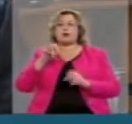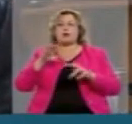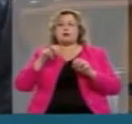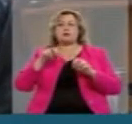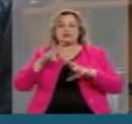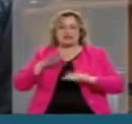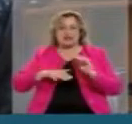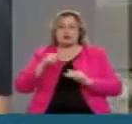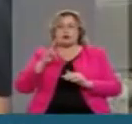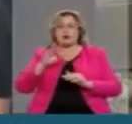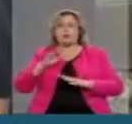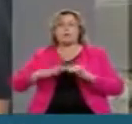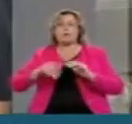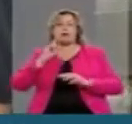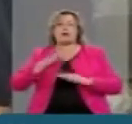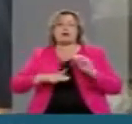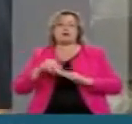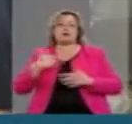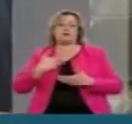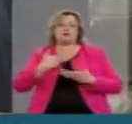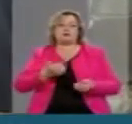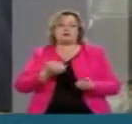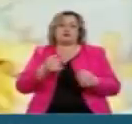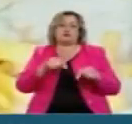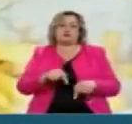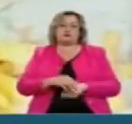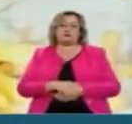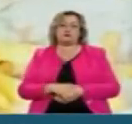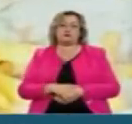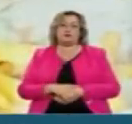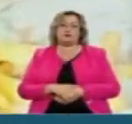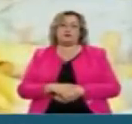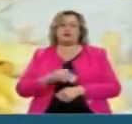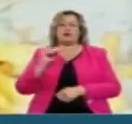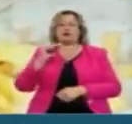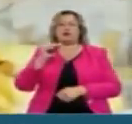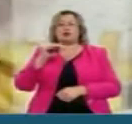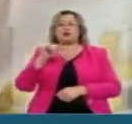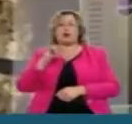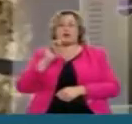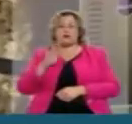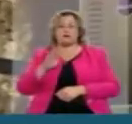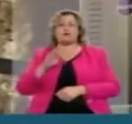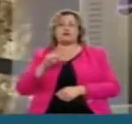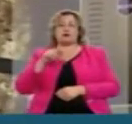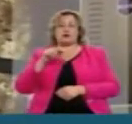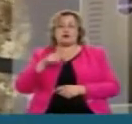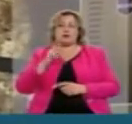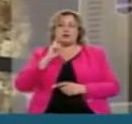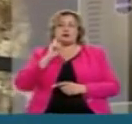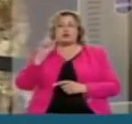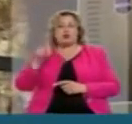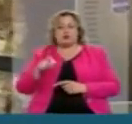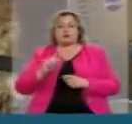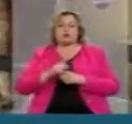көп нәрсе алып жатырмын. Жасұлан Тұрсынбаевта еңбек мемлекеттік бағдарламасының шарапатын көрген жастардың бірі. Ол бағдарламаға қатыспай тұрып, жеке кәсіппен